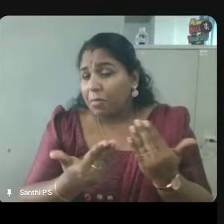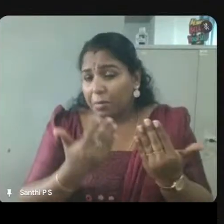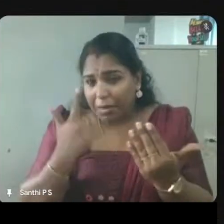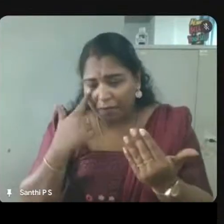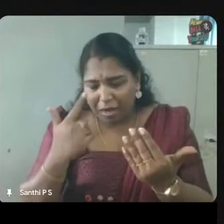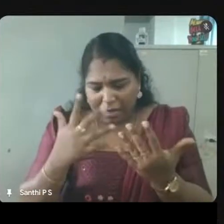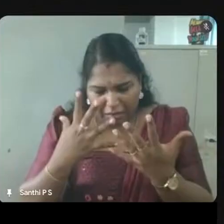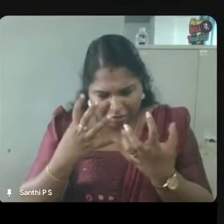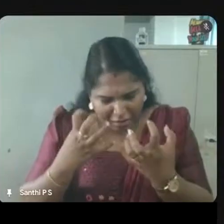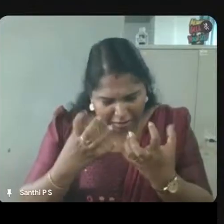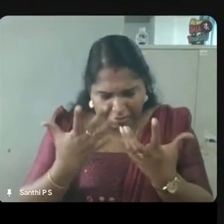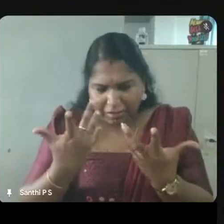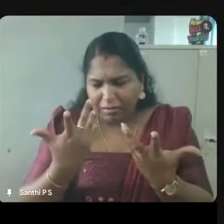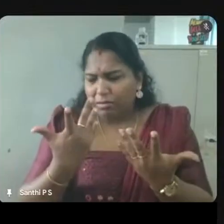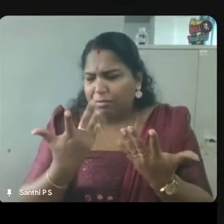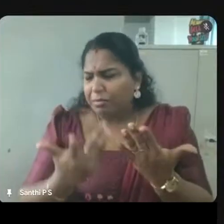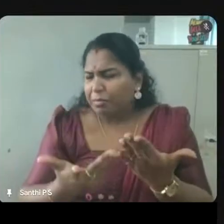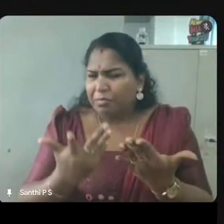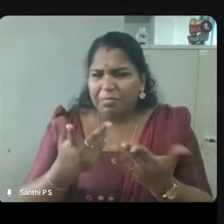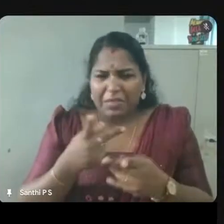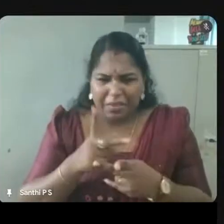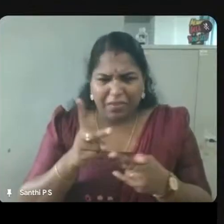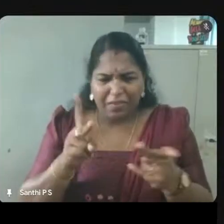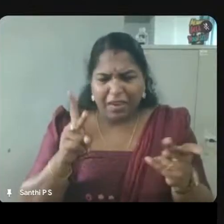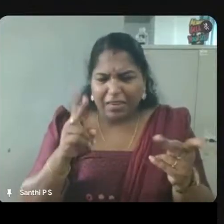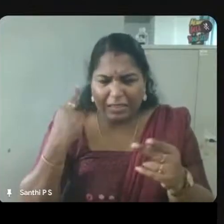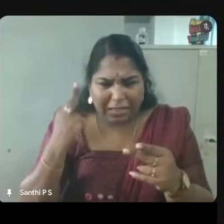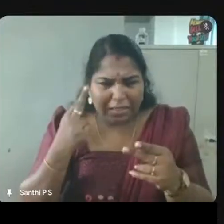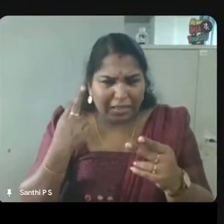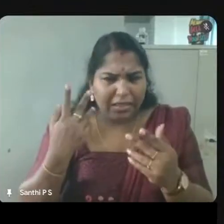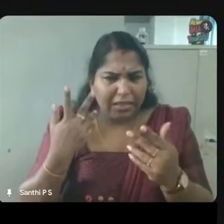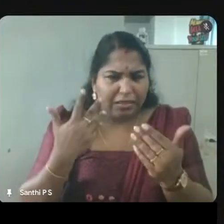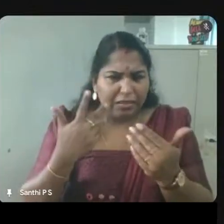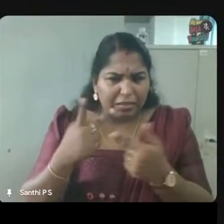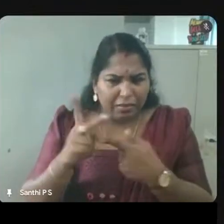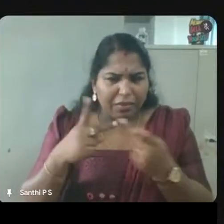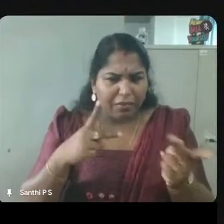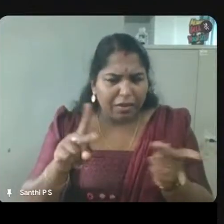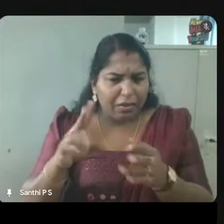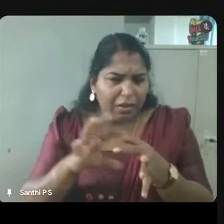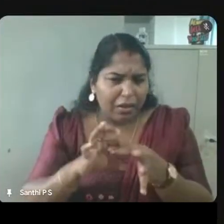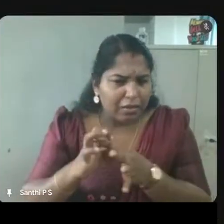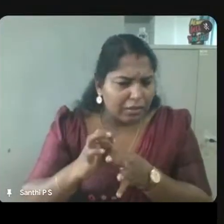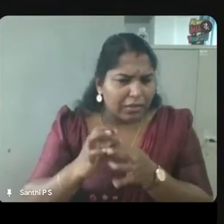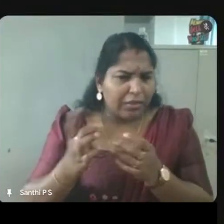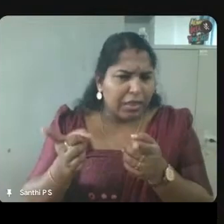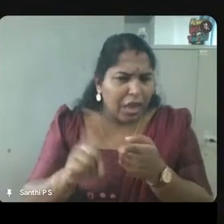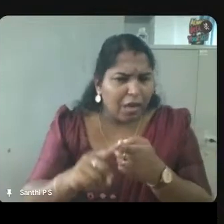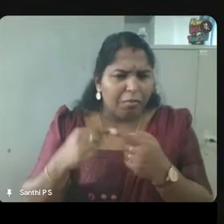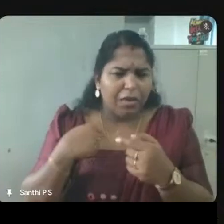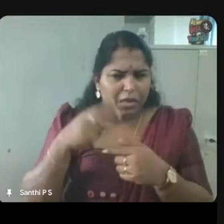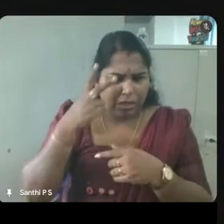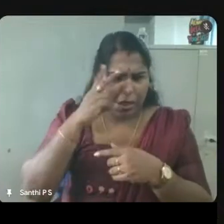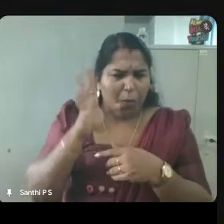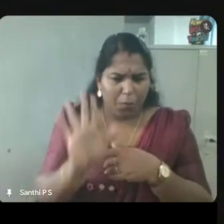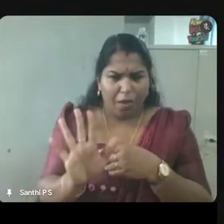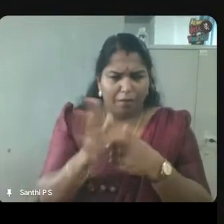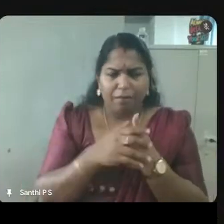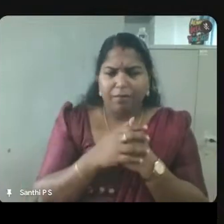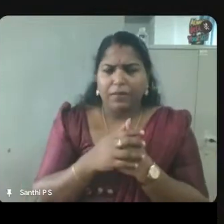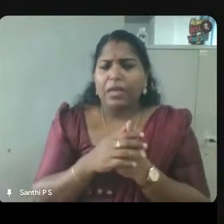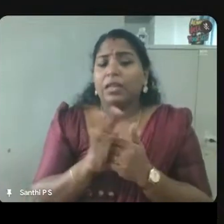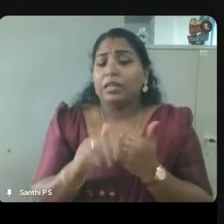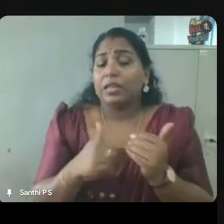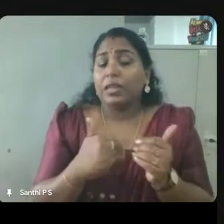കൊണ്ടോ അങ്ങനെ വേറെയുള്ള ഇതുമായിട്ട് യാതൊരു ബന്ധമില്ലാത്ത കാരണങ്ങൾ കൊണ്ട് വരുന്ന ഒരു കാഴ്ചക്കുറവാവാൻ സാധ്യതയുണ്ട്. പിന്നെ ബ്ലഡ് ഷുഗർ ആണ്.